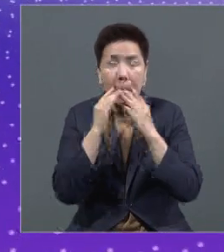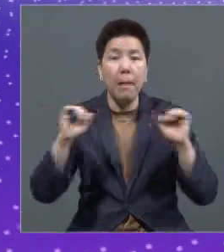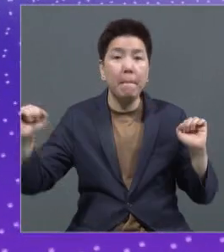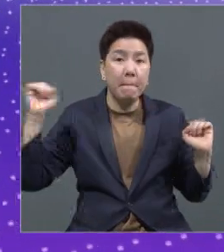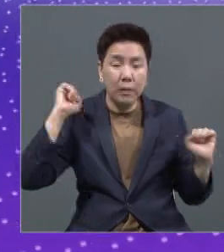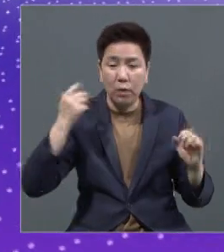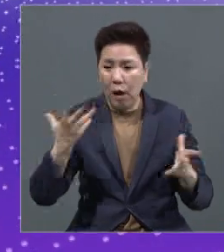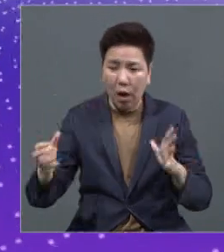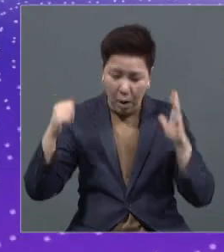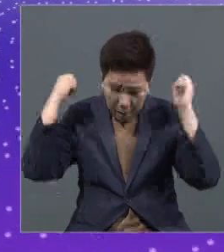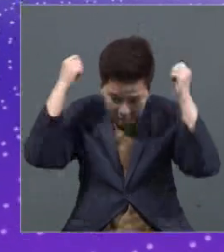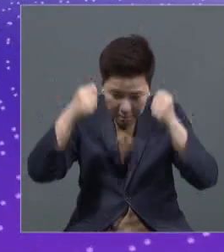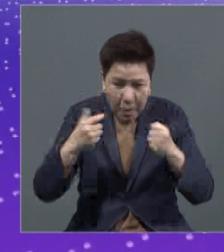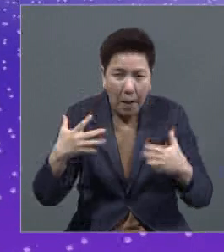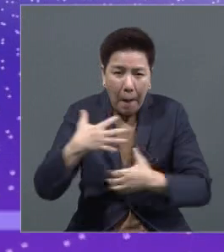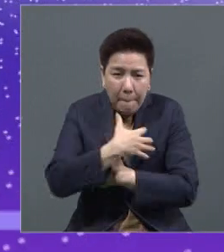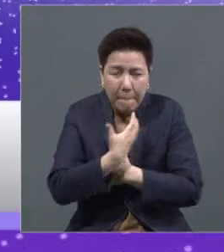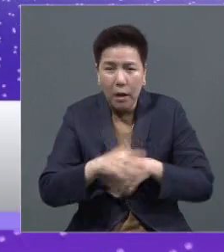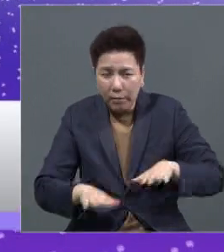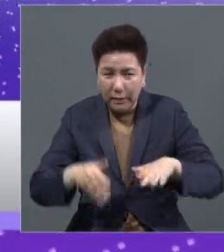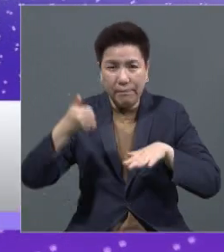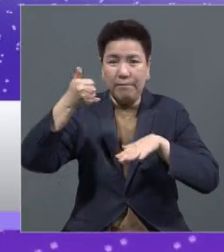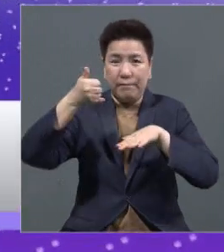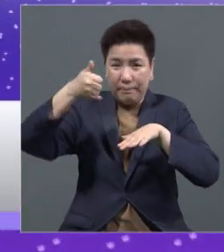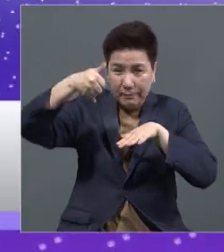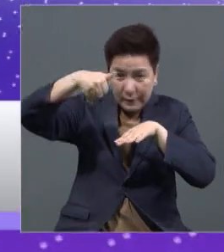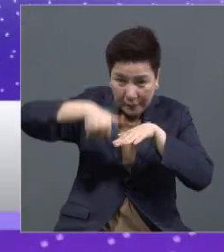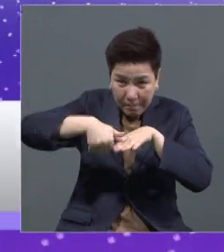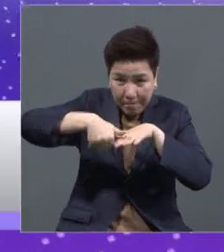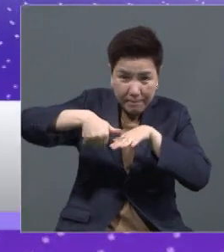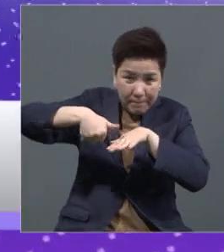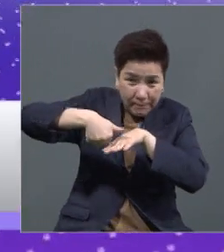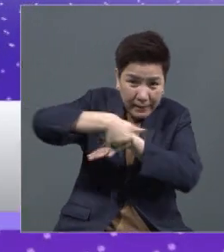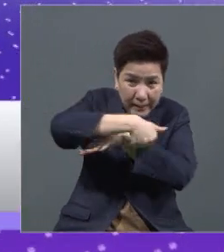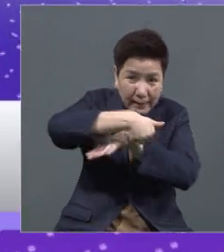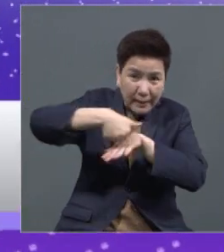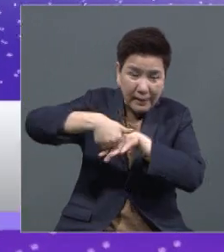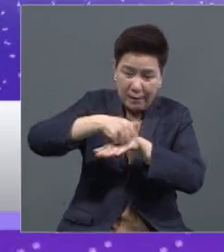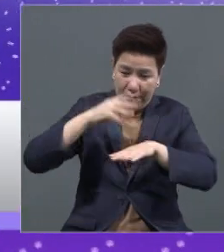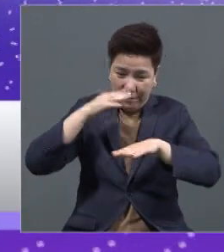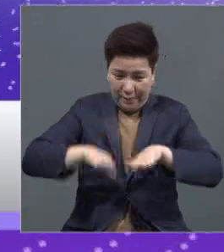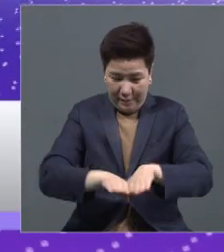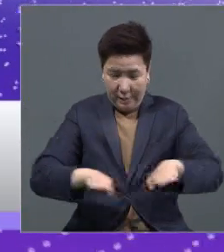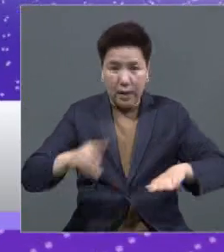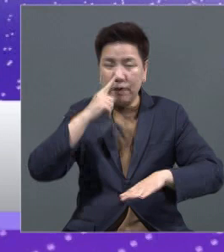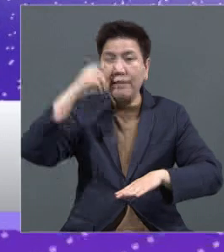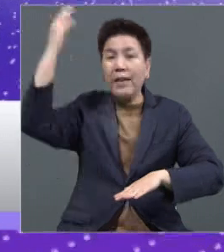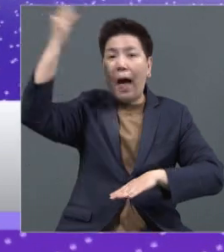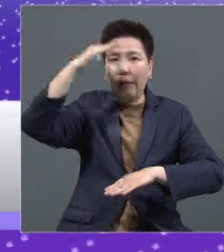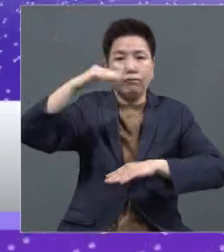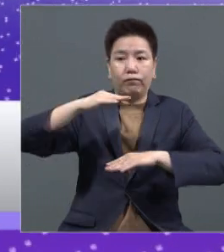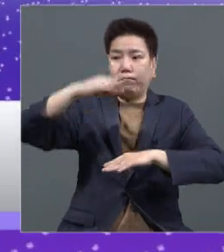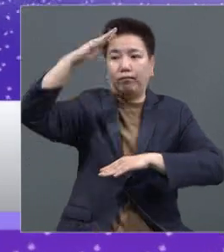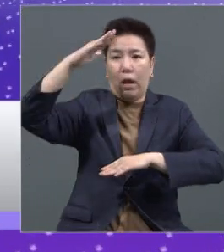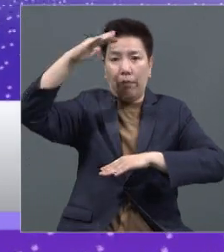ชุบน้ำแล้วห่อตัวแล้วคลานต่ำย่อตัวต่ำๆออกมานะครับเพราะว่าเวลาไฟไหม้เนี่ยอากาศมันจะลงไปอยู่ที่